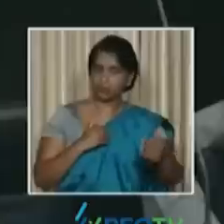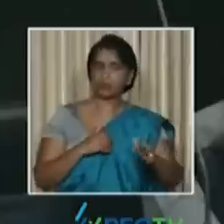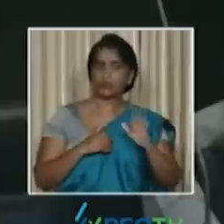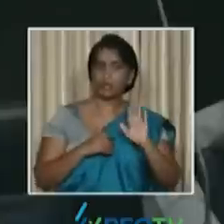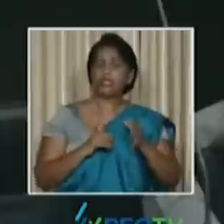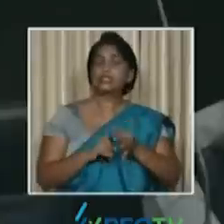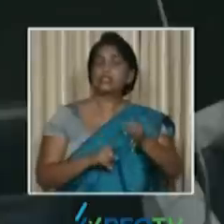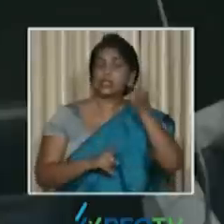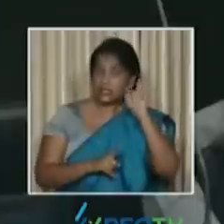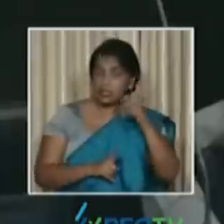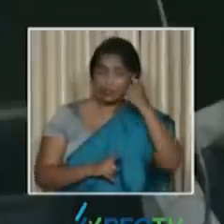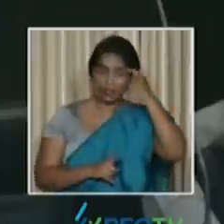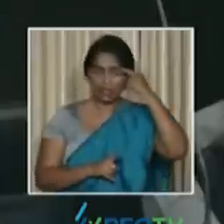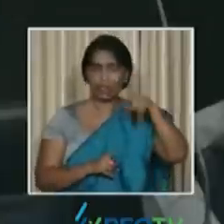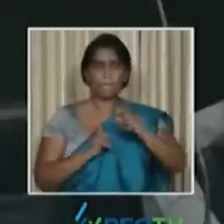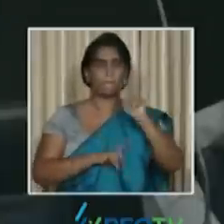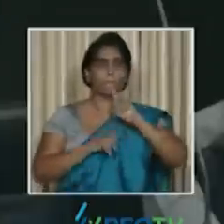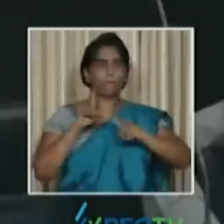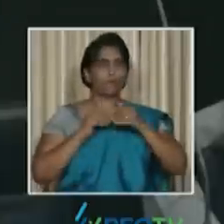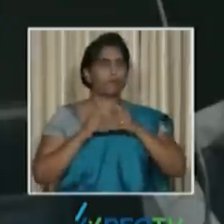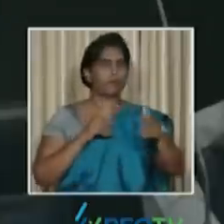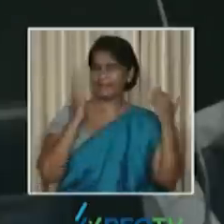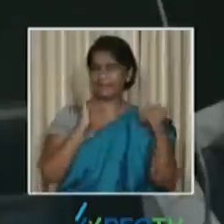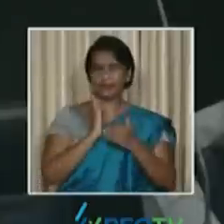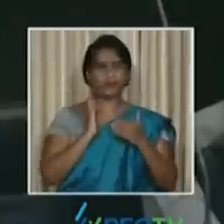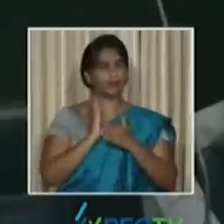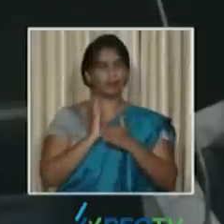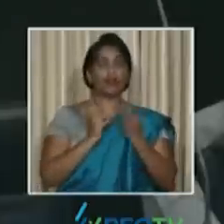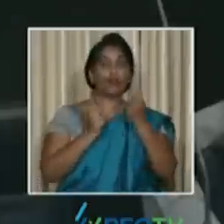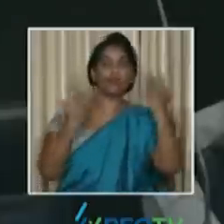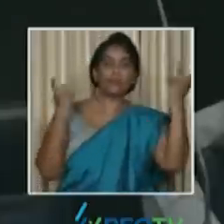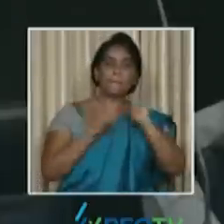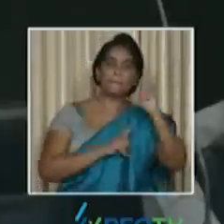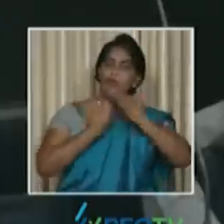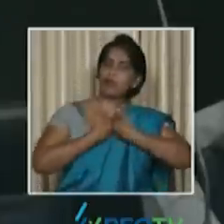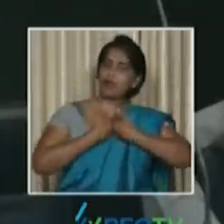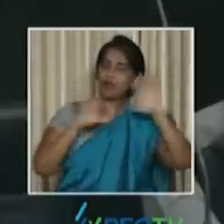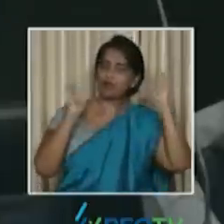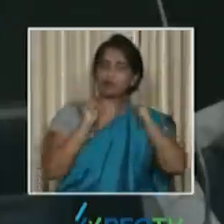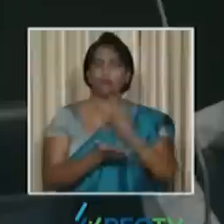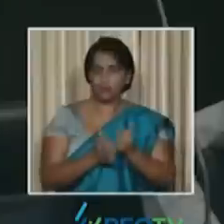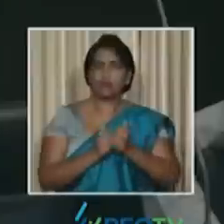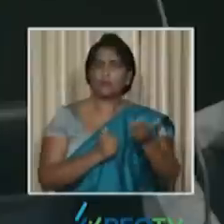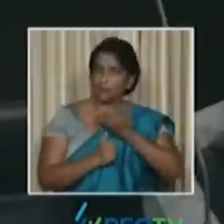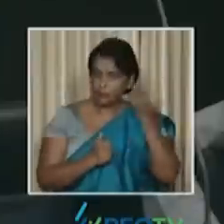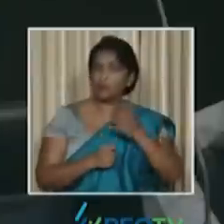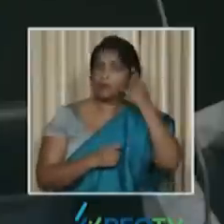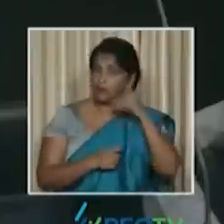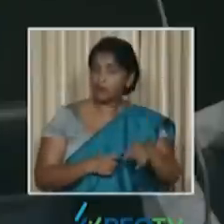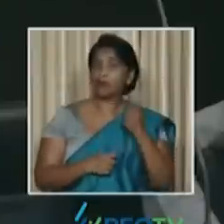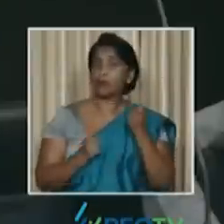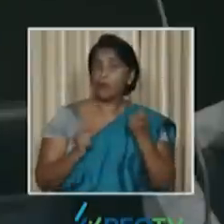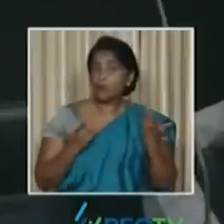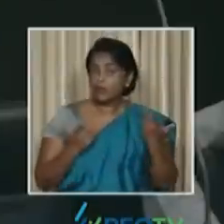වෙනවා ජනාධිපතිවරයාට හිතුනොත් මේ පාර්ලිමේන්තුව පවත්වගෙන යන එක මලැණයක් කියලා මුදල් නෑ කියලා මේ පාර්ලිමේන්තුවේ කටයුතු අත්හිටවන්නත් පුළුවන් ඒ නිසා මේ මුදල්